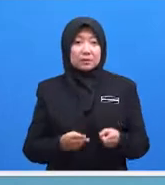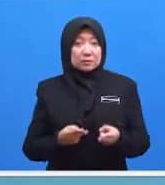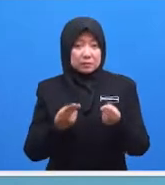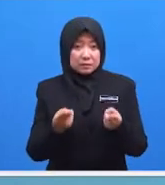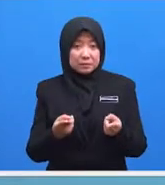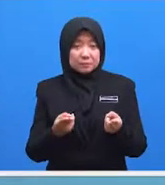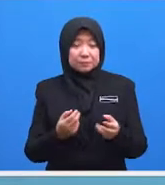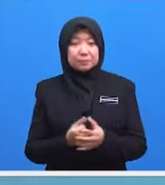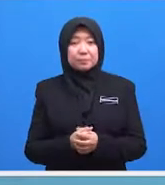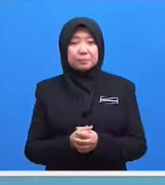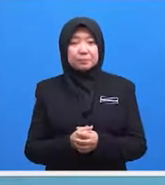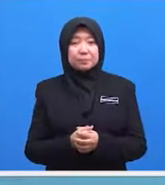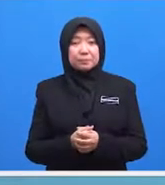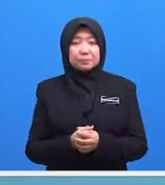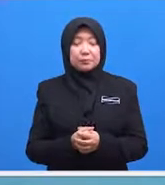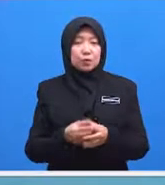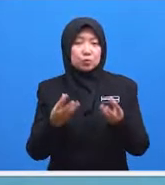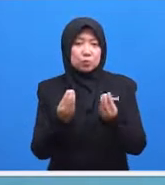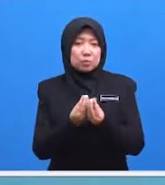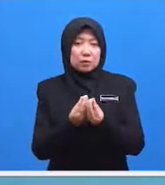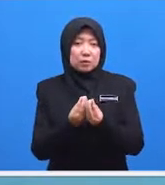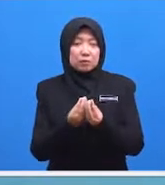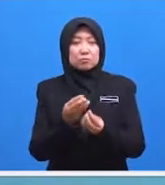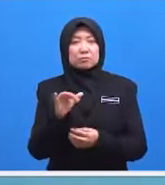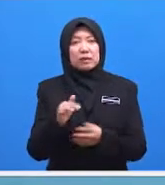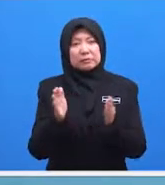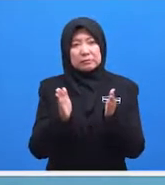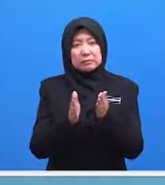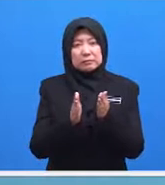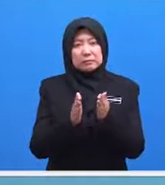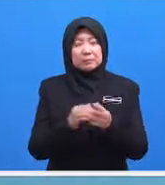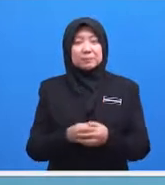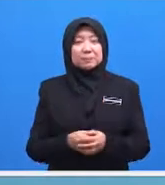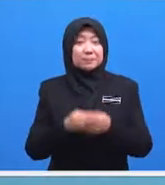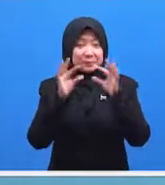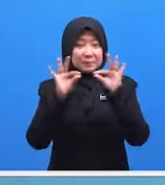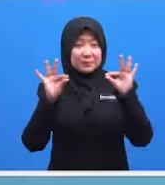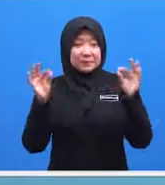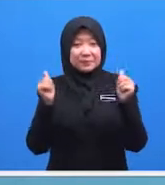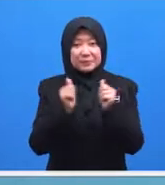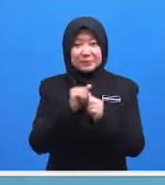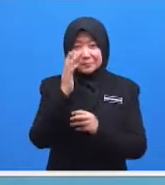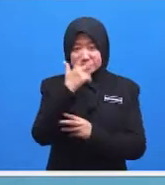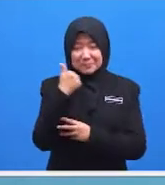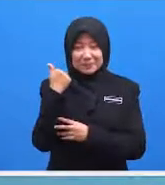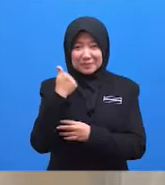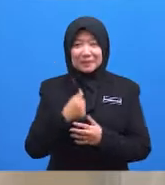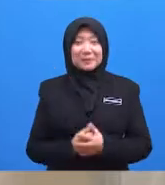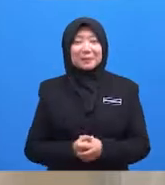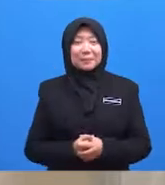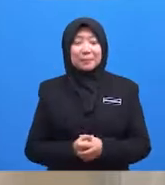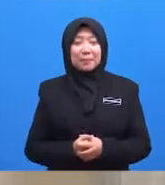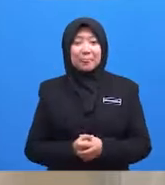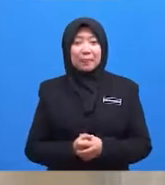Ia dihidangkan dalam porsi, iaitu jumlah yang kecil, dan dihias dengan menarik. Mari